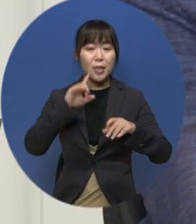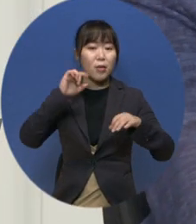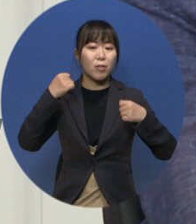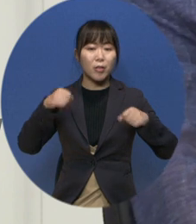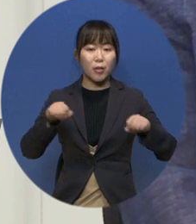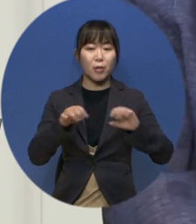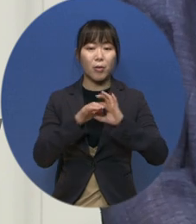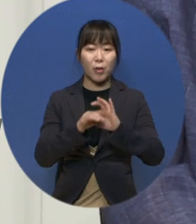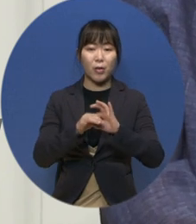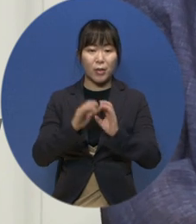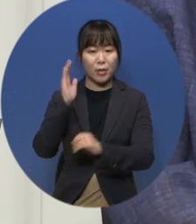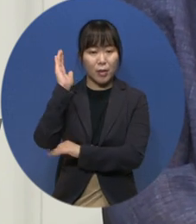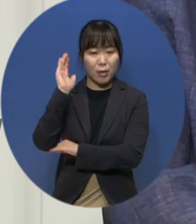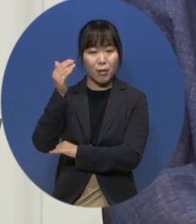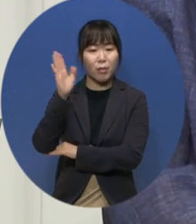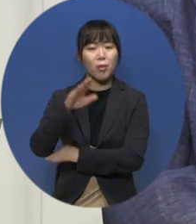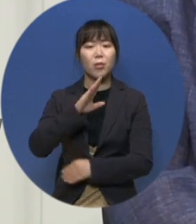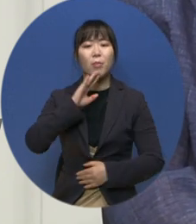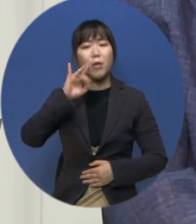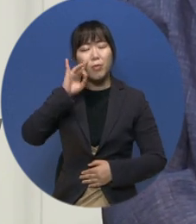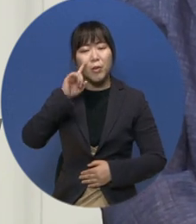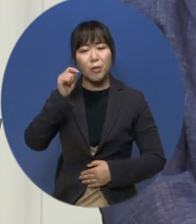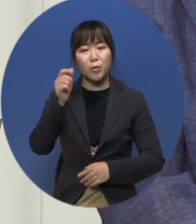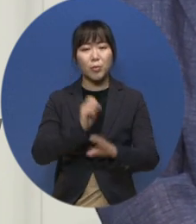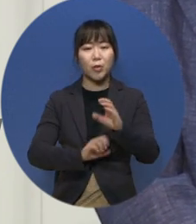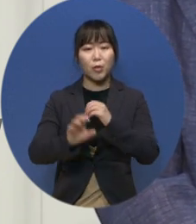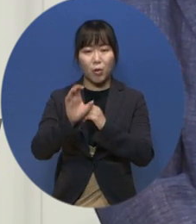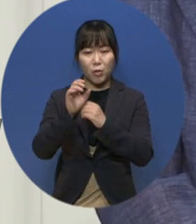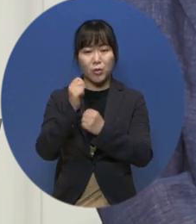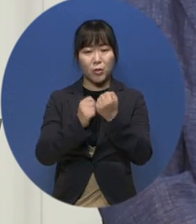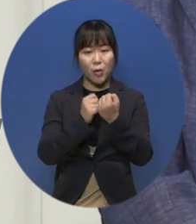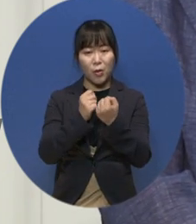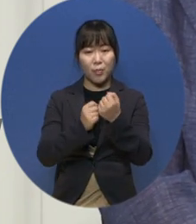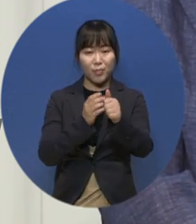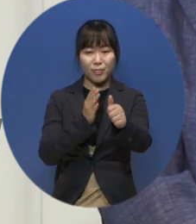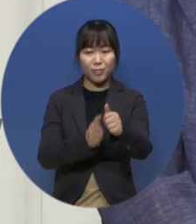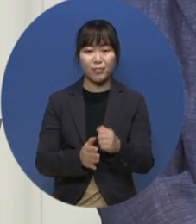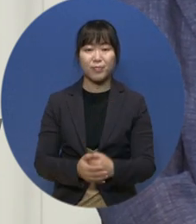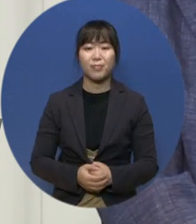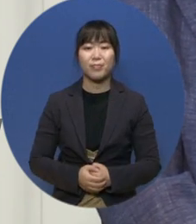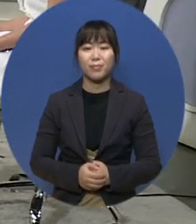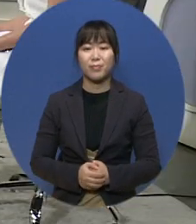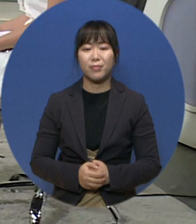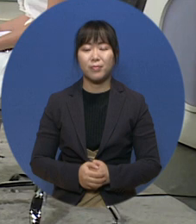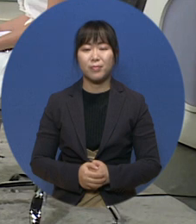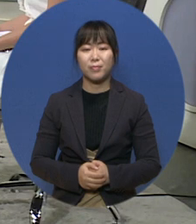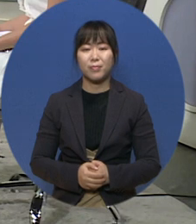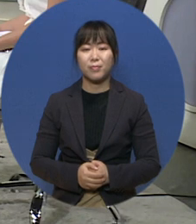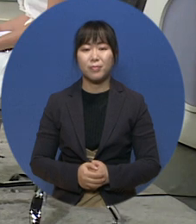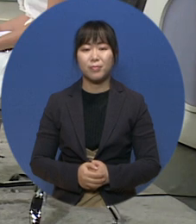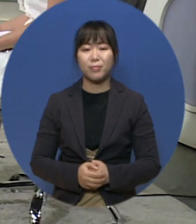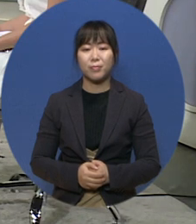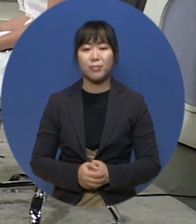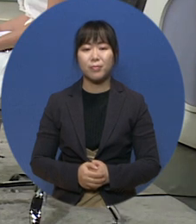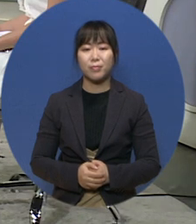장애인 연극 이런 거에 대해서 굉장히 좀 궁금한데 조금만 더 부연 설명 좀 가능할까요, 선생님? 그럼요.